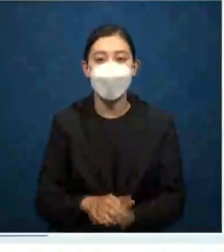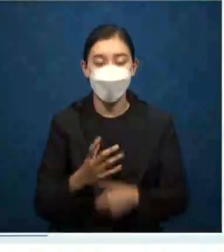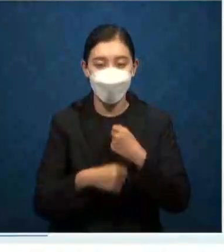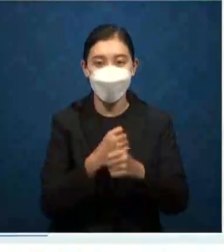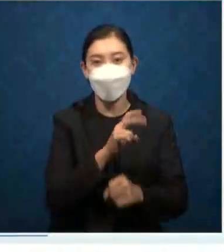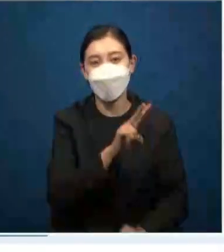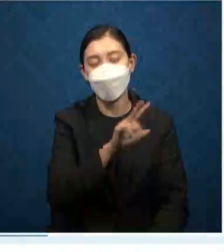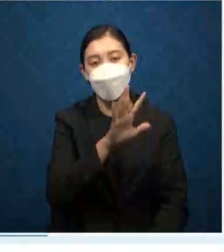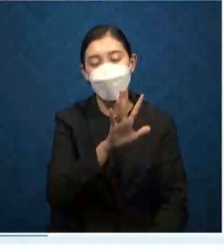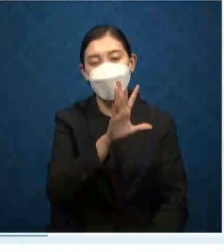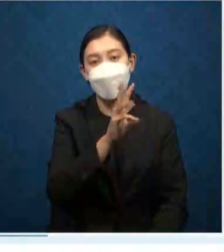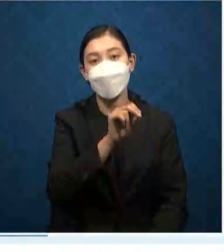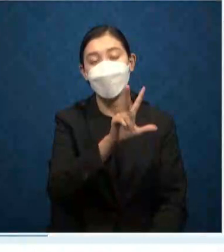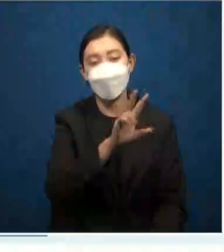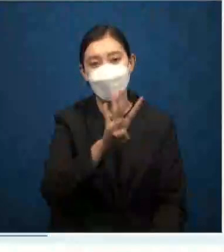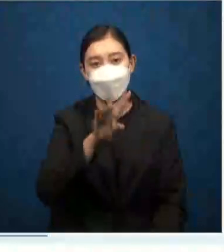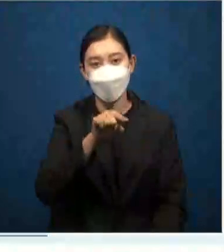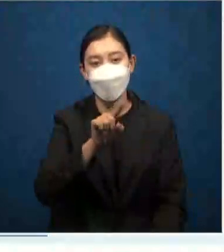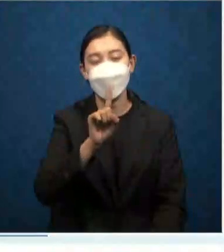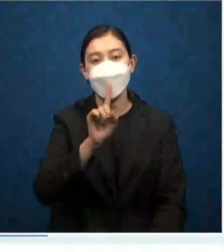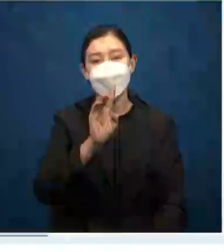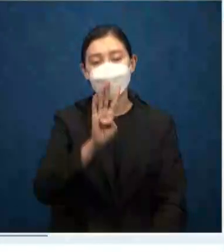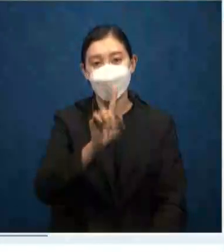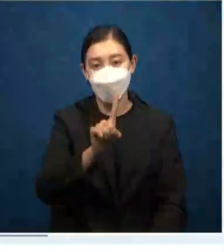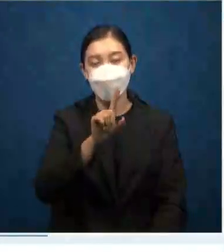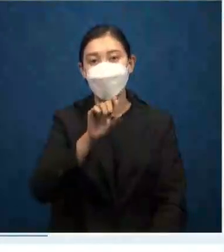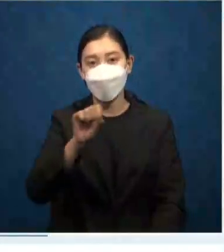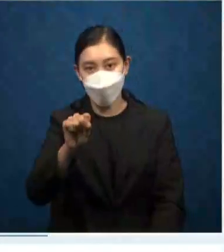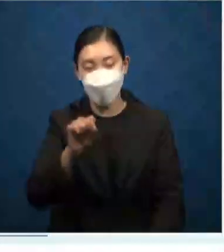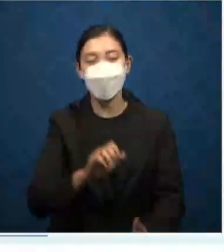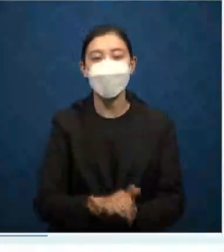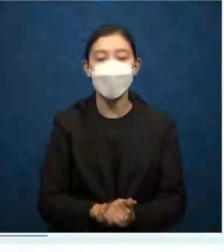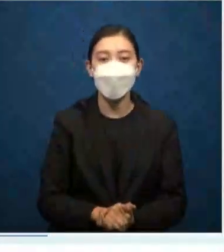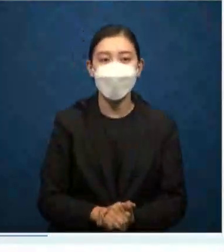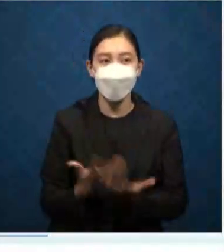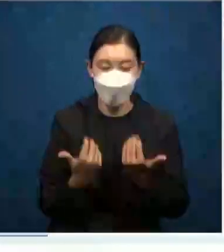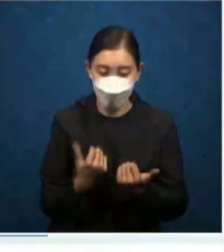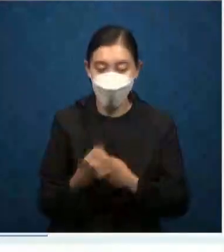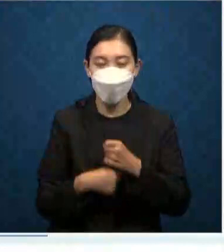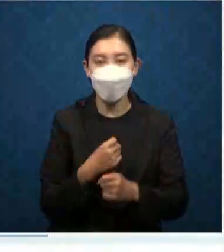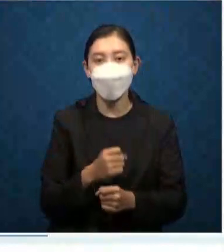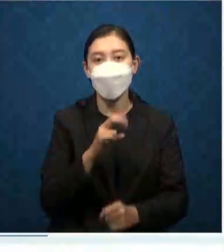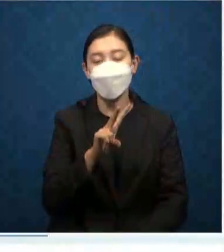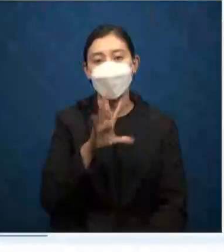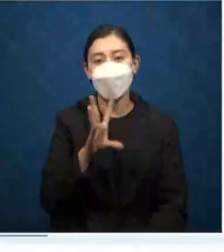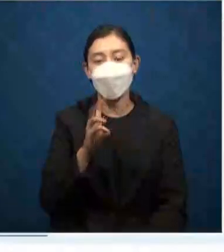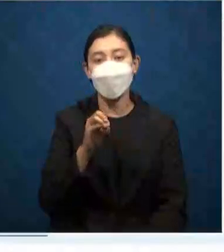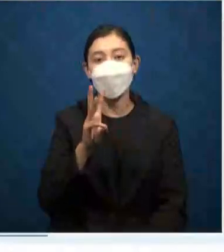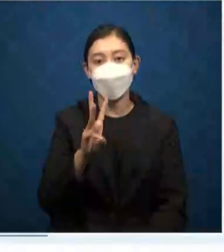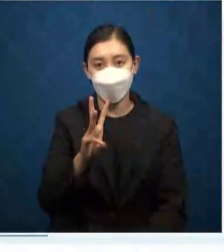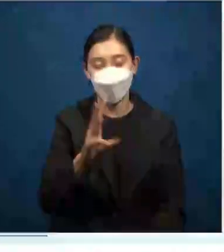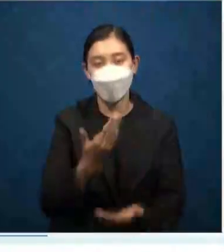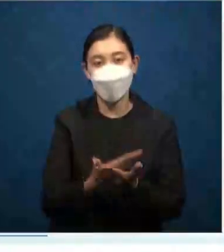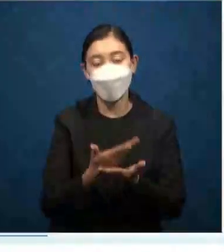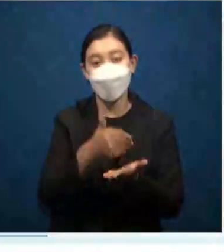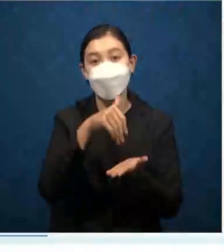401นะครับแล้วก็ขยับมา406 407ปีนี้2566ครับงบกลาง6ข้อนี้